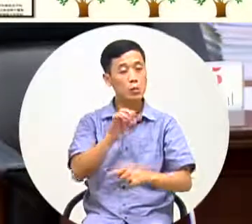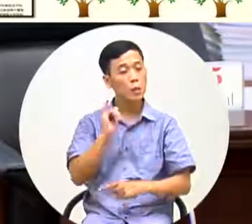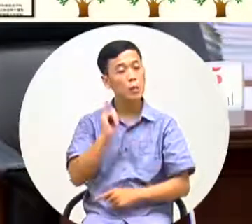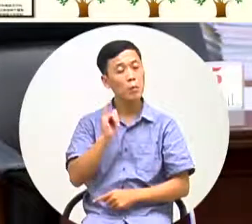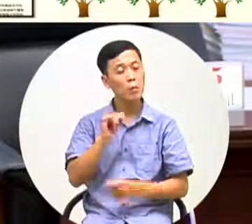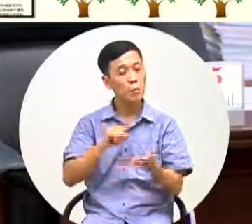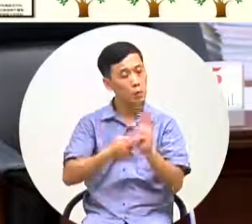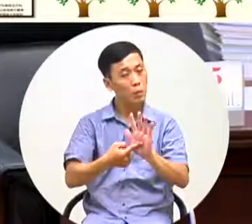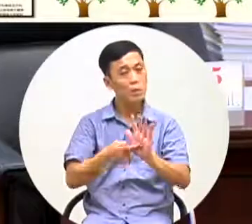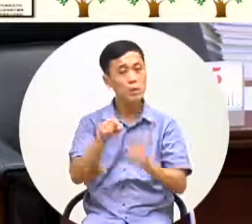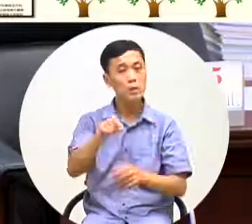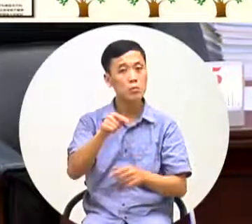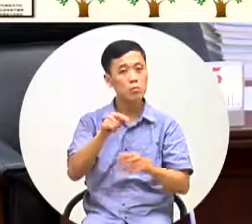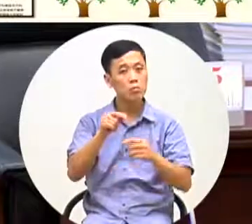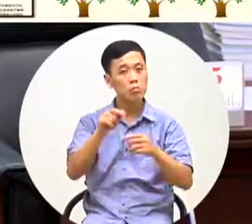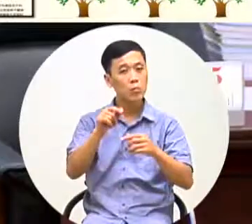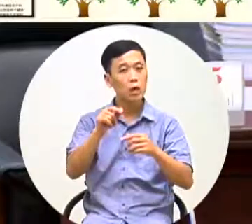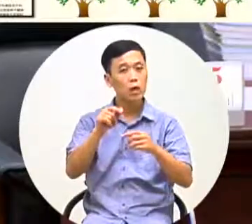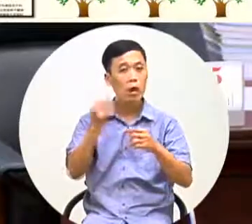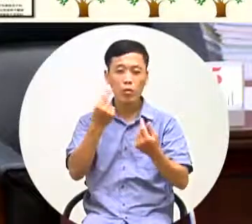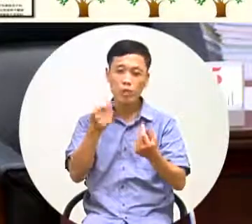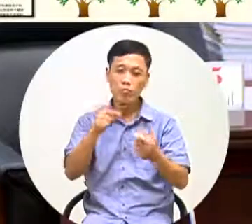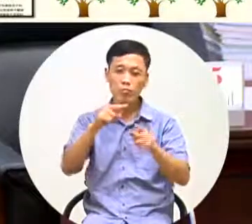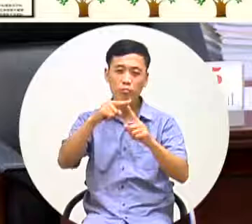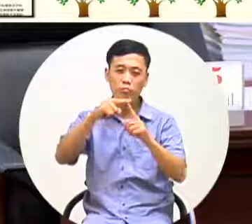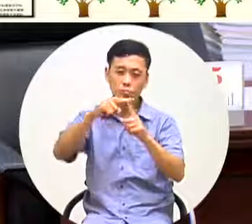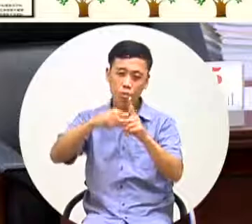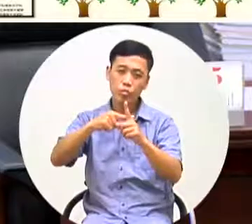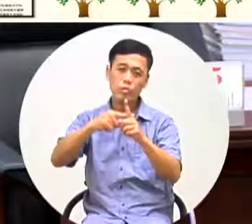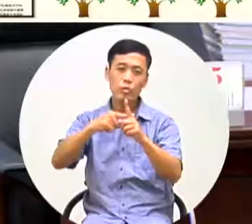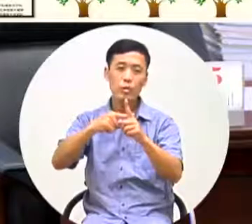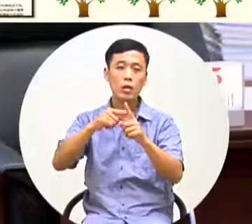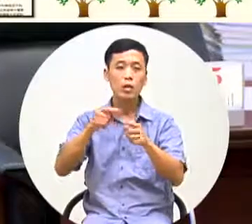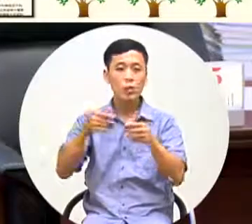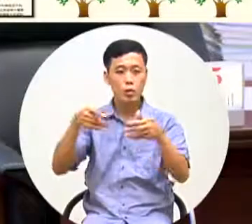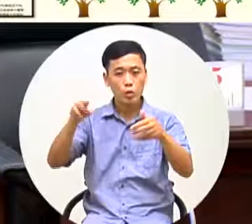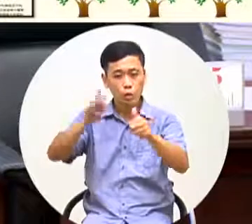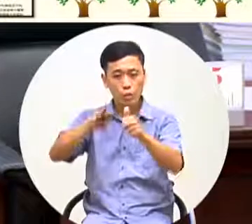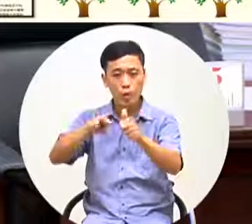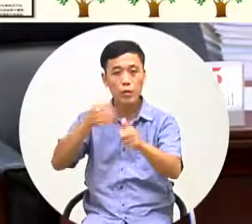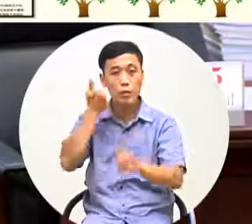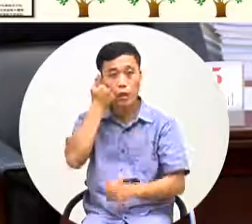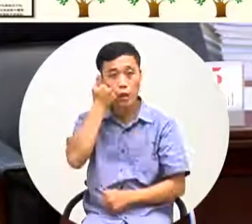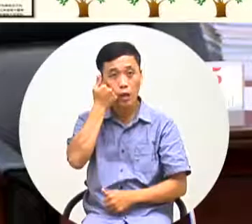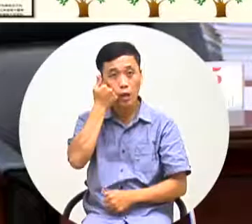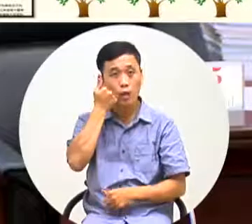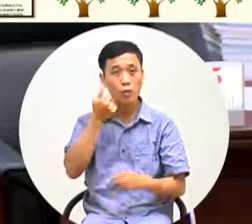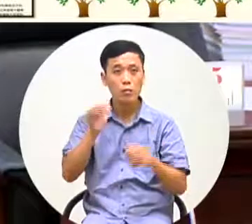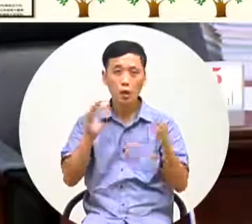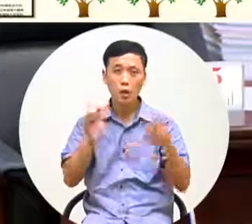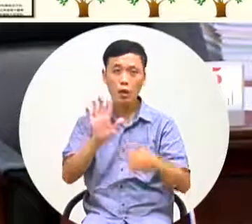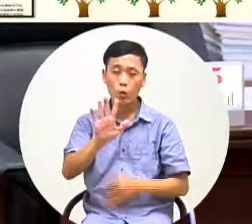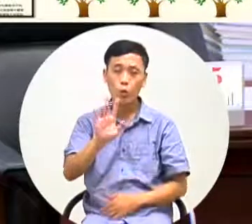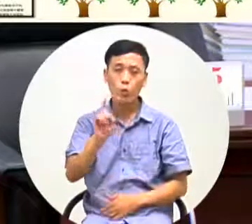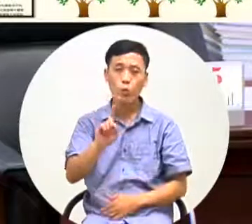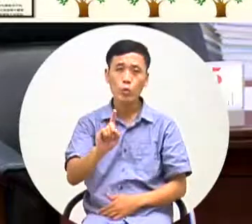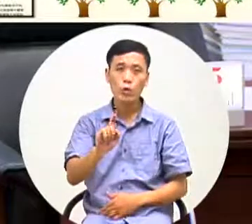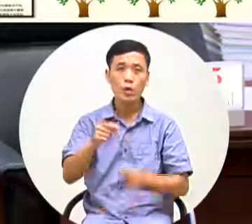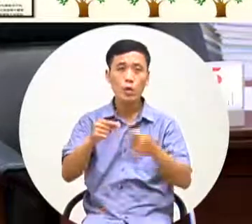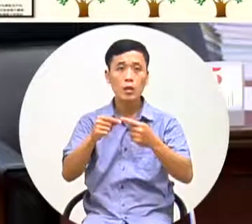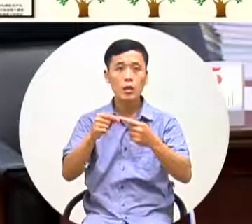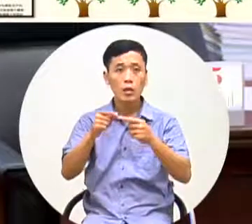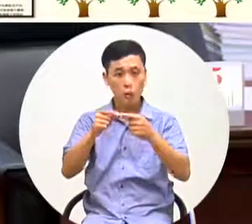很低，而且去受训的人是什么人啦？大概有第一梯次有60个，